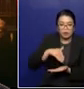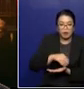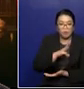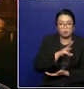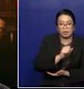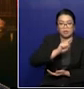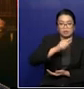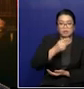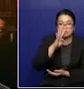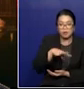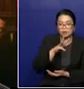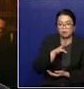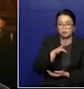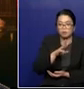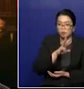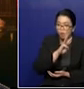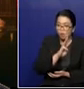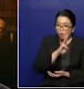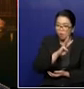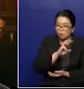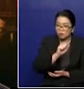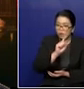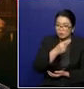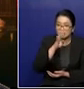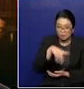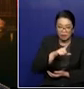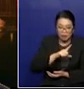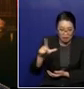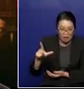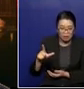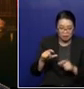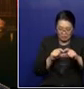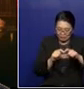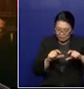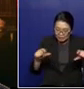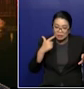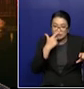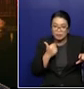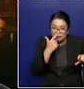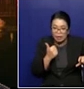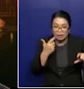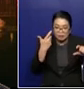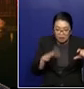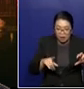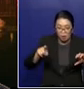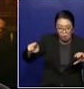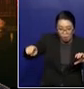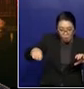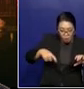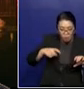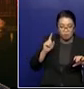ฮะผมให้เขาขึ้นตัวแดงเลยผมบอกตรงนี้ต้องขึ้นตัวแดงฮะแล้วจะโอนงบมาอีกไหม